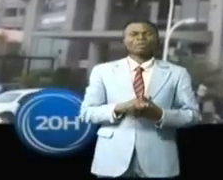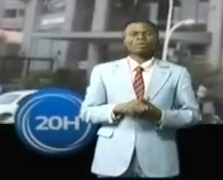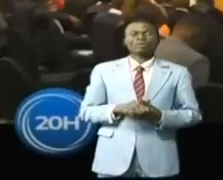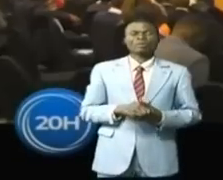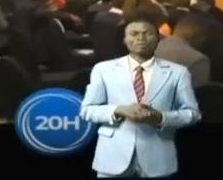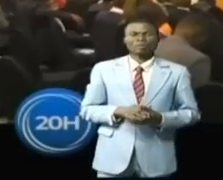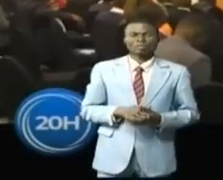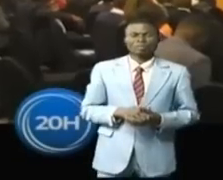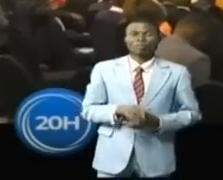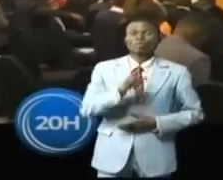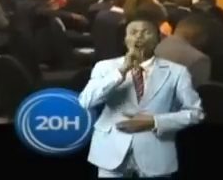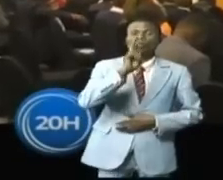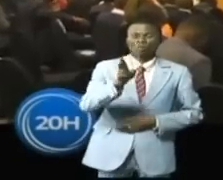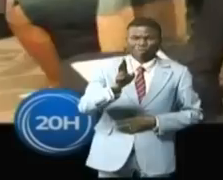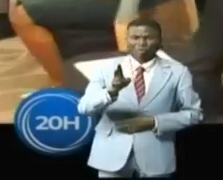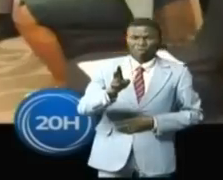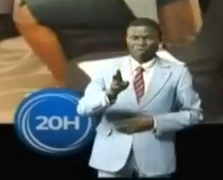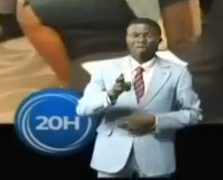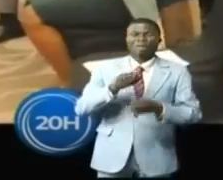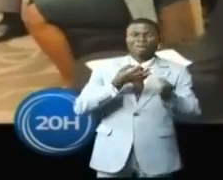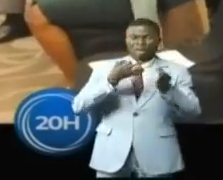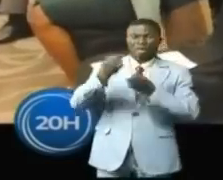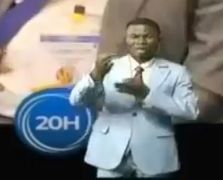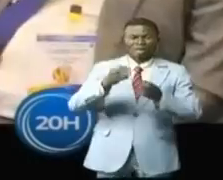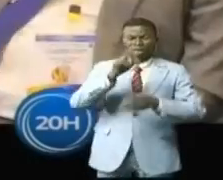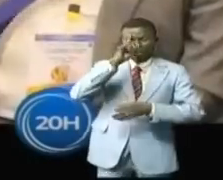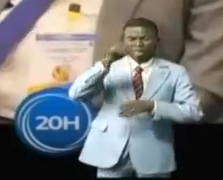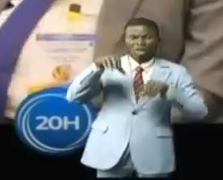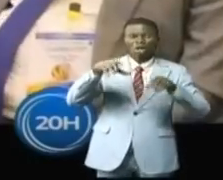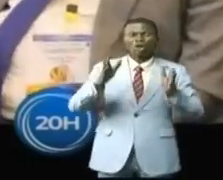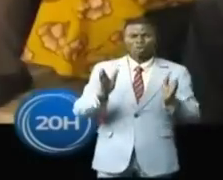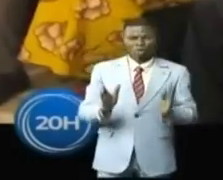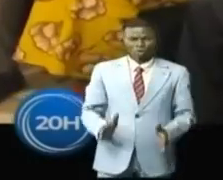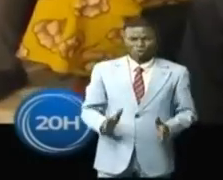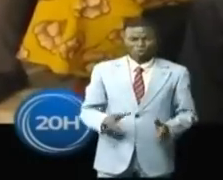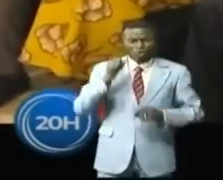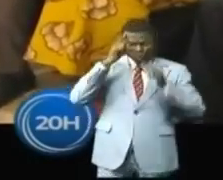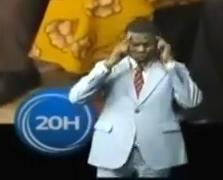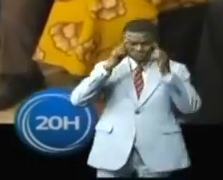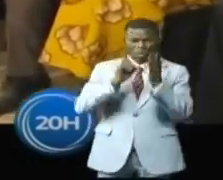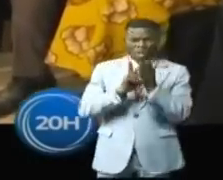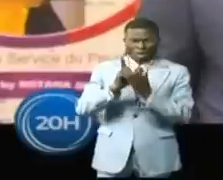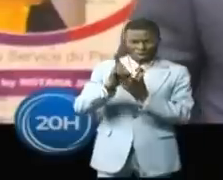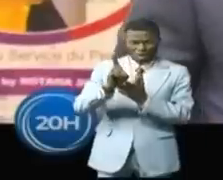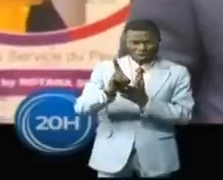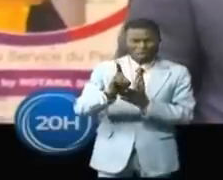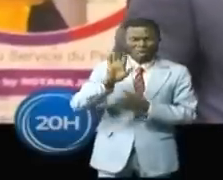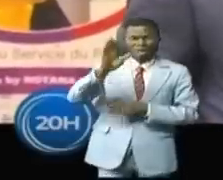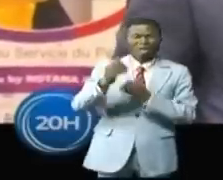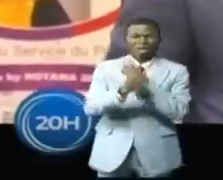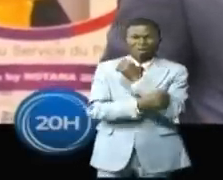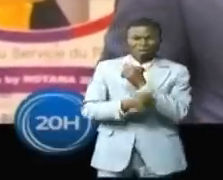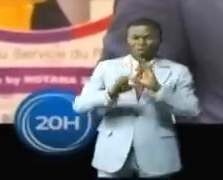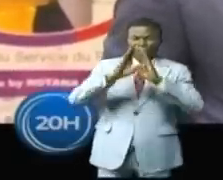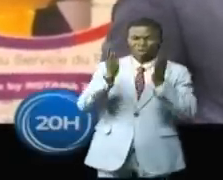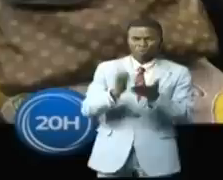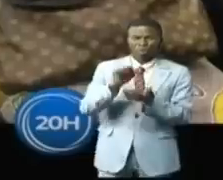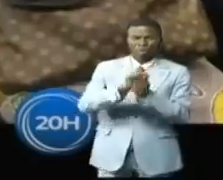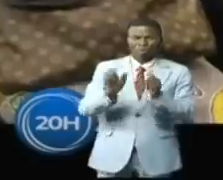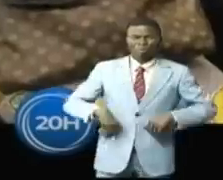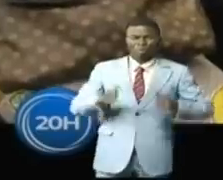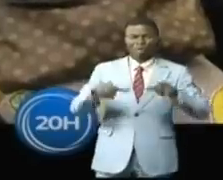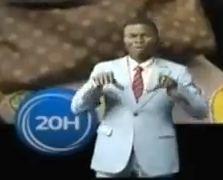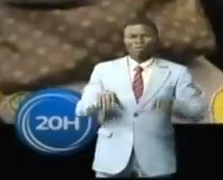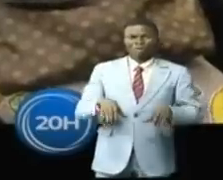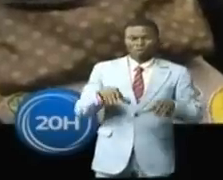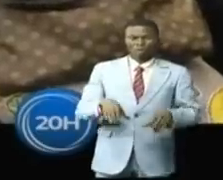C'était une véritable tribune d'expression d'intelligence congolaise soucieuse du développement de leur pays. Tous les secteurs de la vie nationale